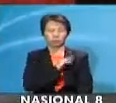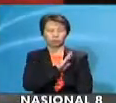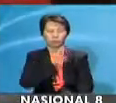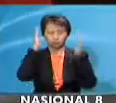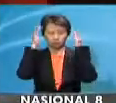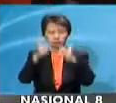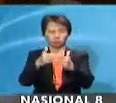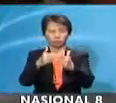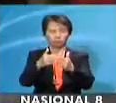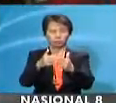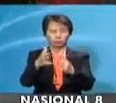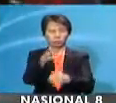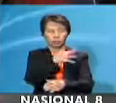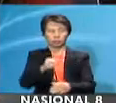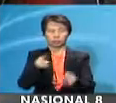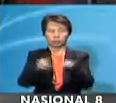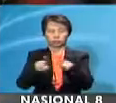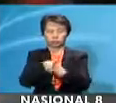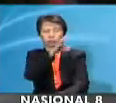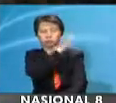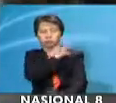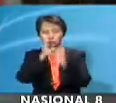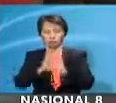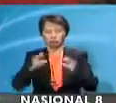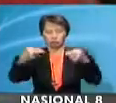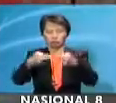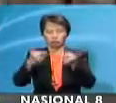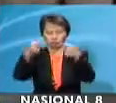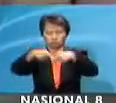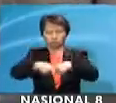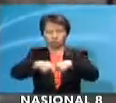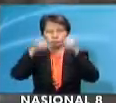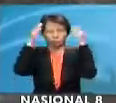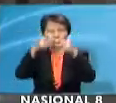Dato' Seri Adnan Yaakob yang juga pengerusi Badan Perhubungan UMNO Negeri Pahang.